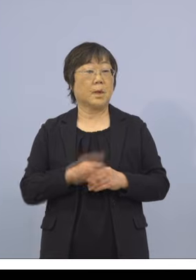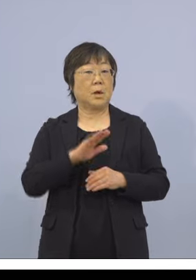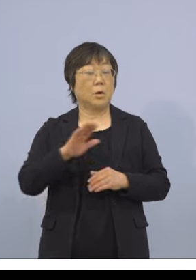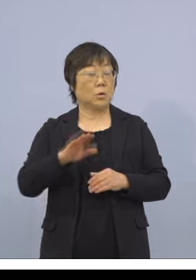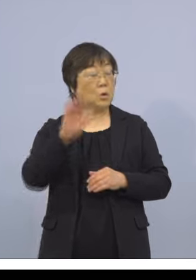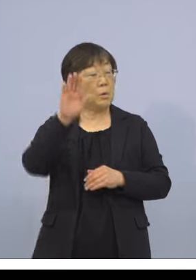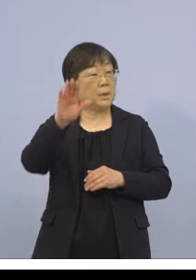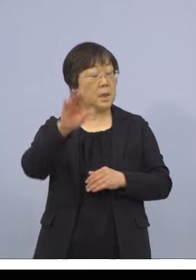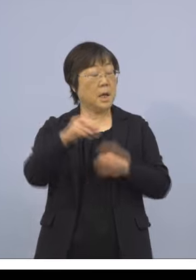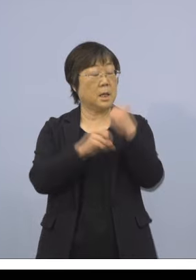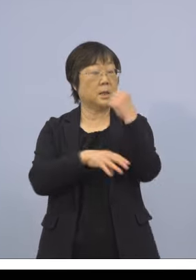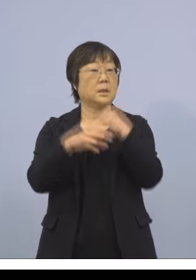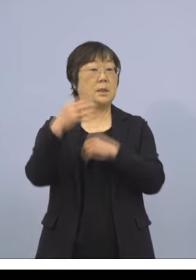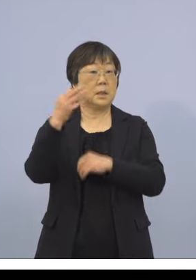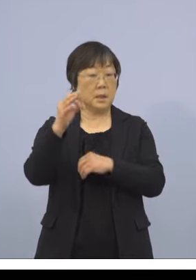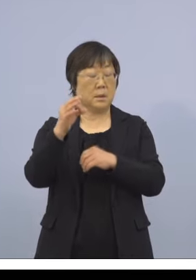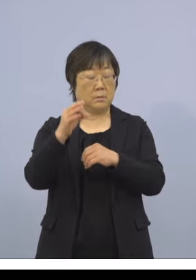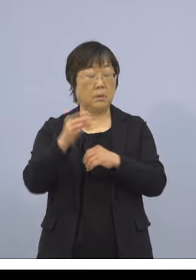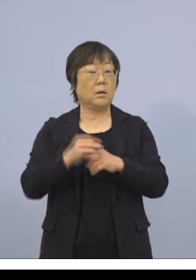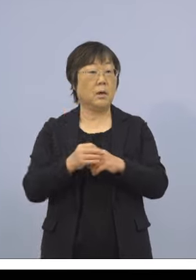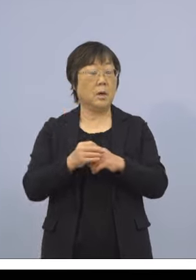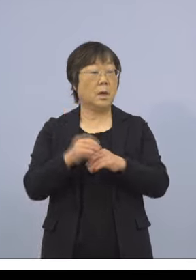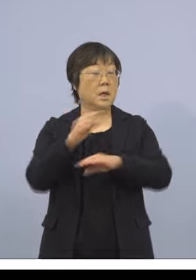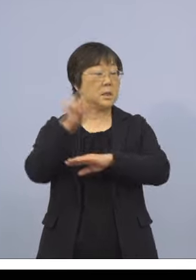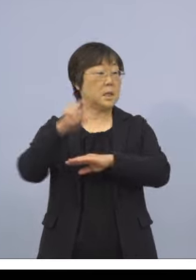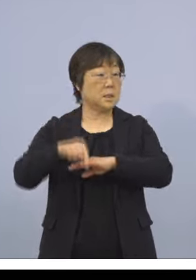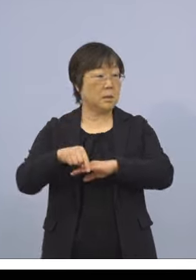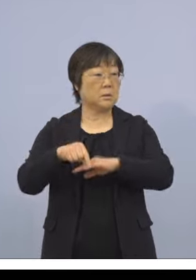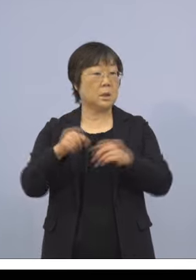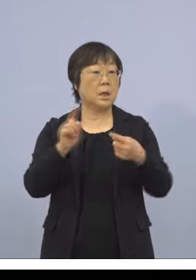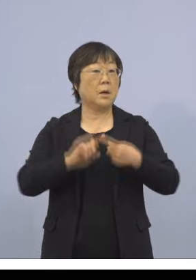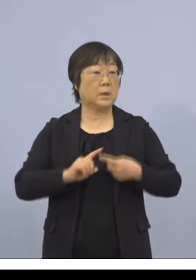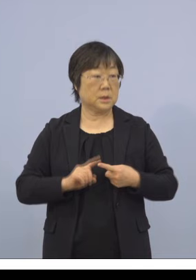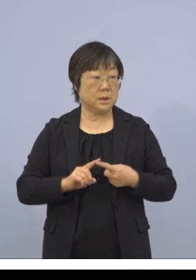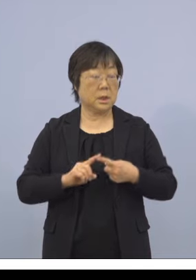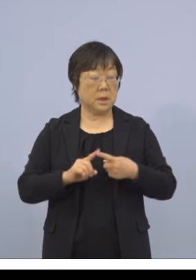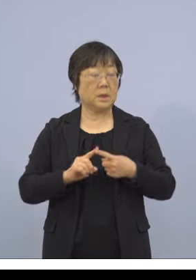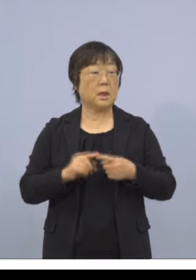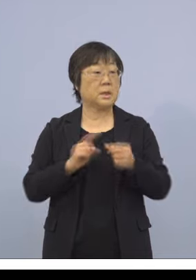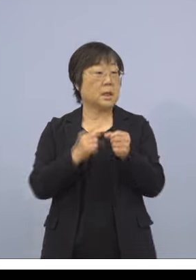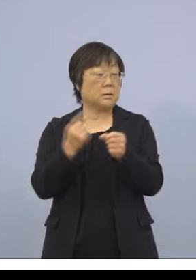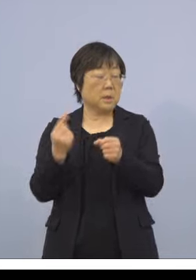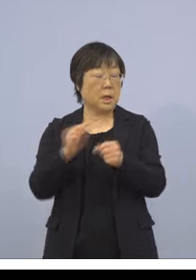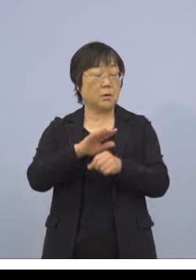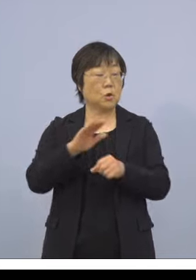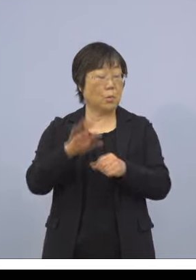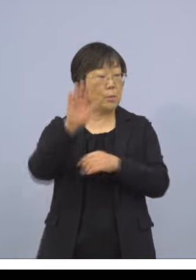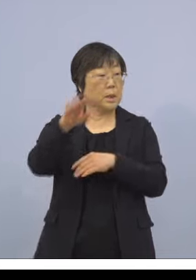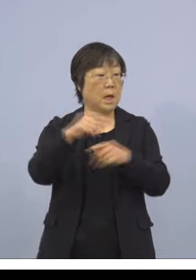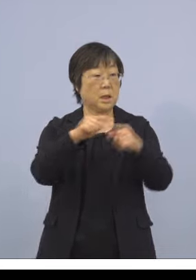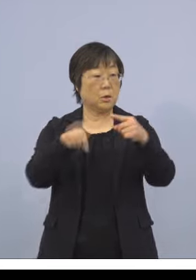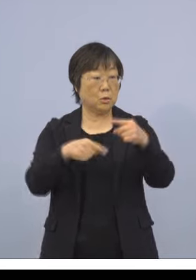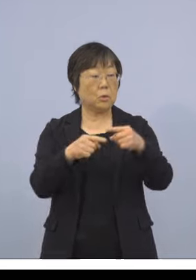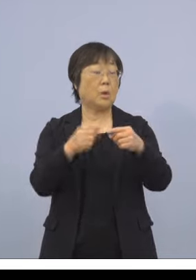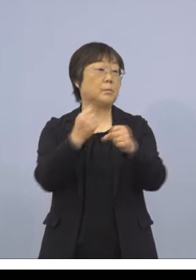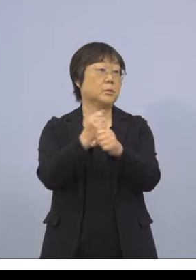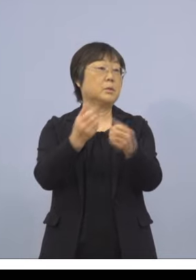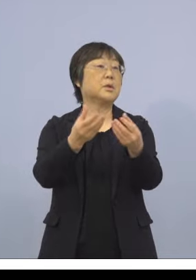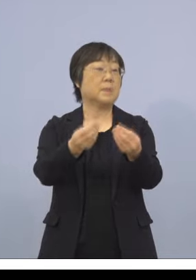未来基金、いわゆる子ども真ん中政策にこうした形で、昨年から子ども未来局を作っております